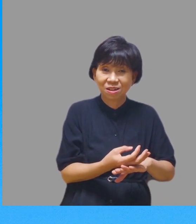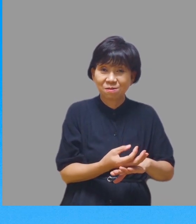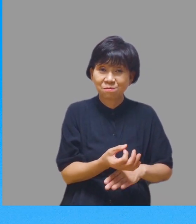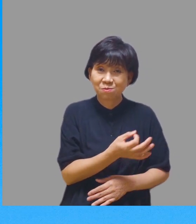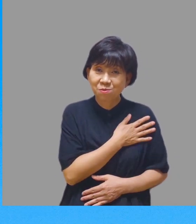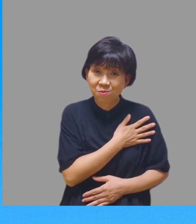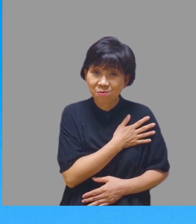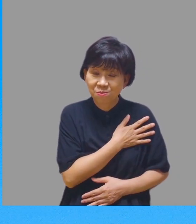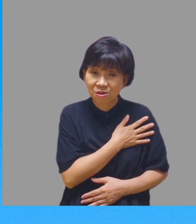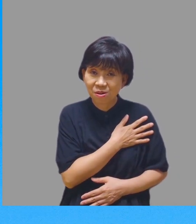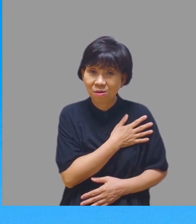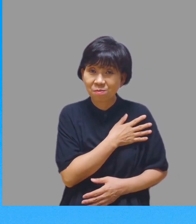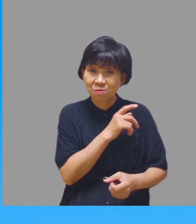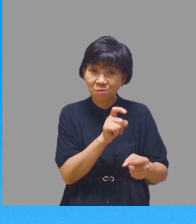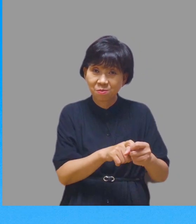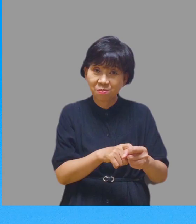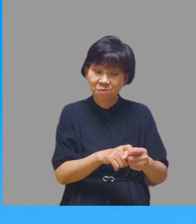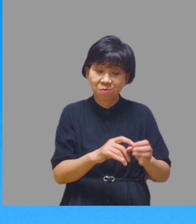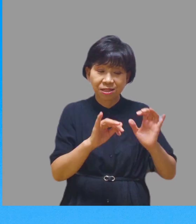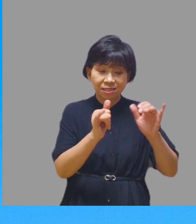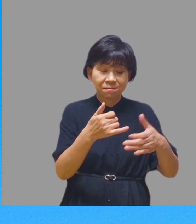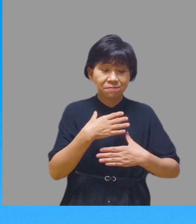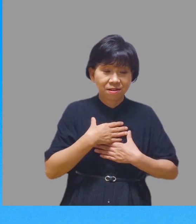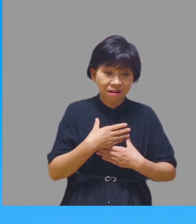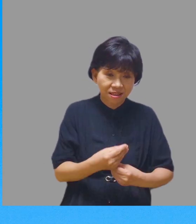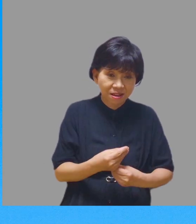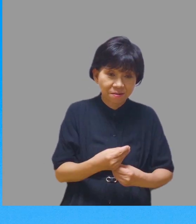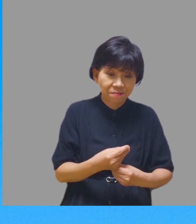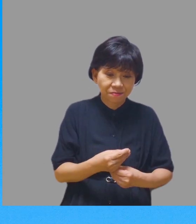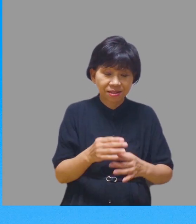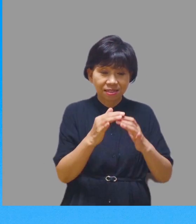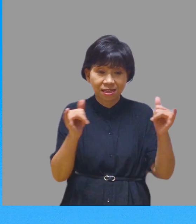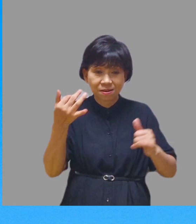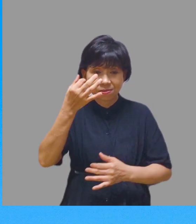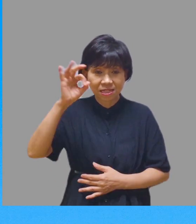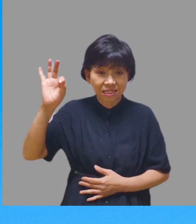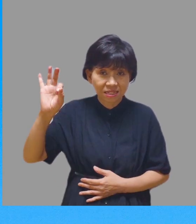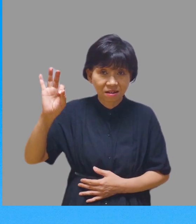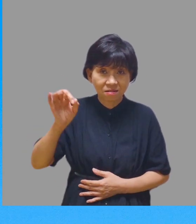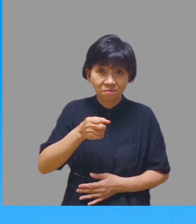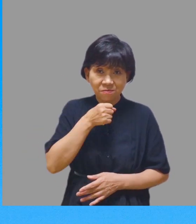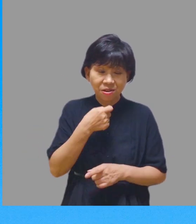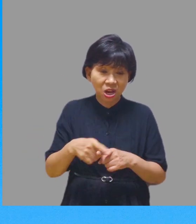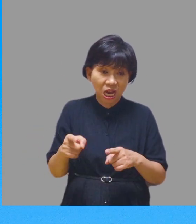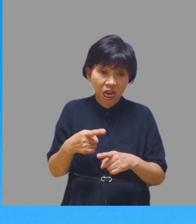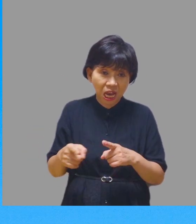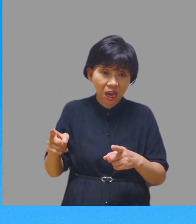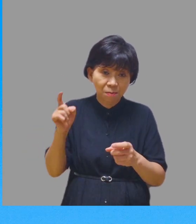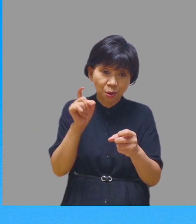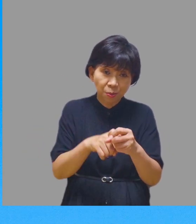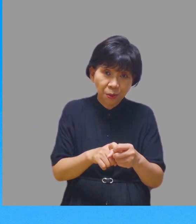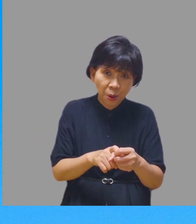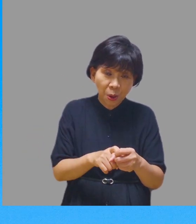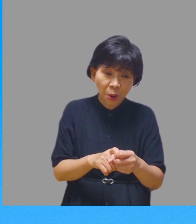세상의 편안함입니까? 사람의 인정일까요? 사람의 평가일까요?